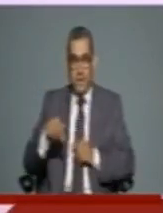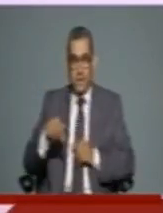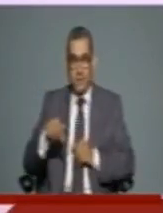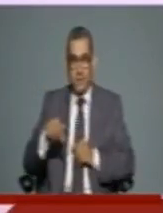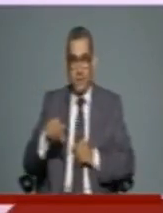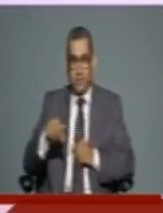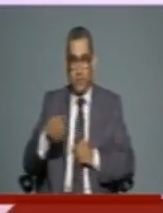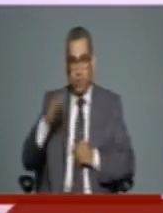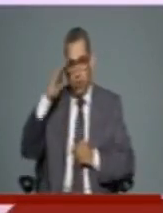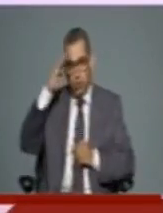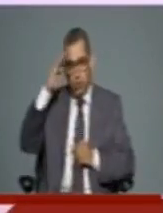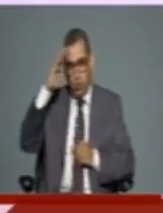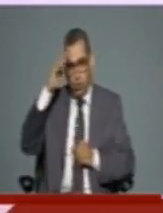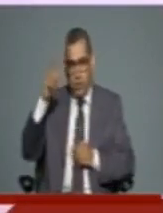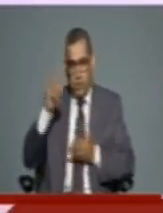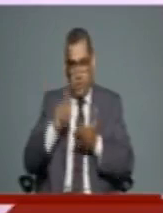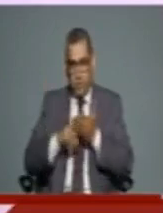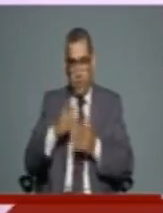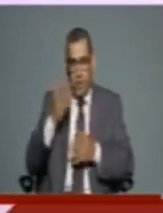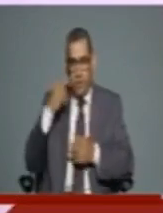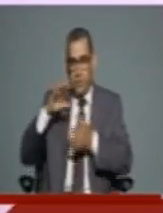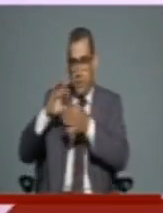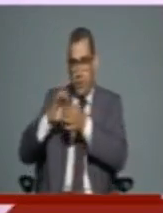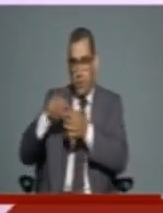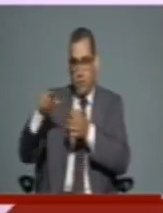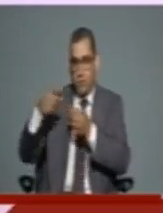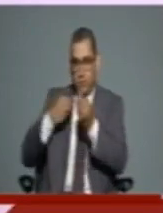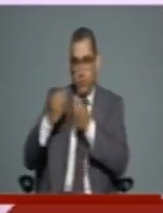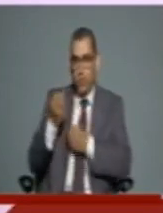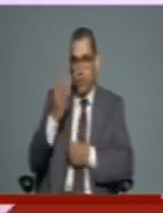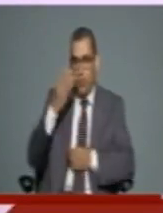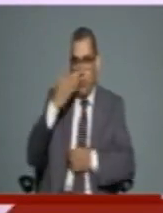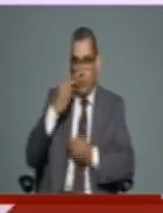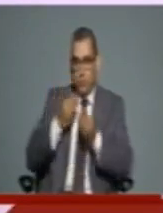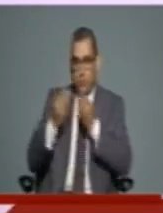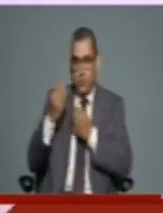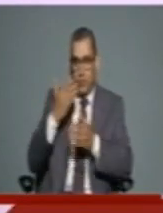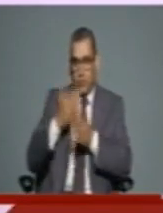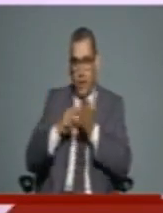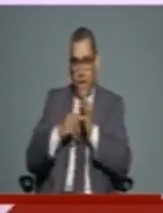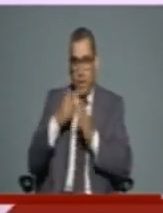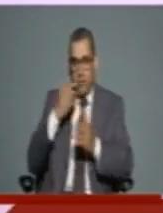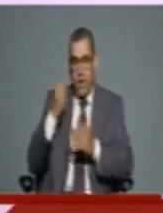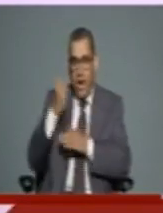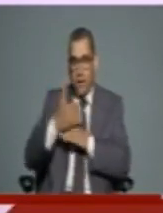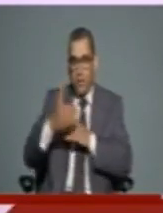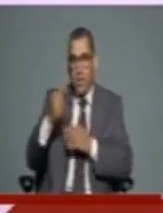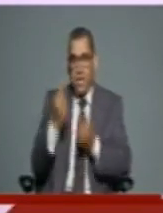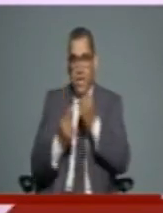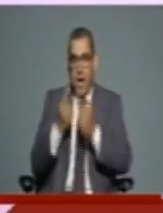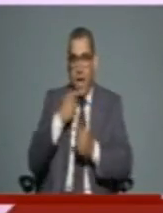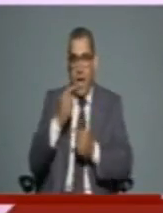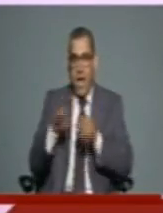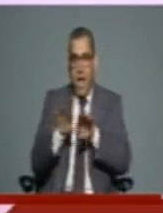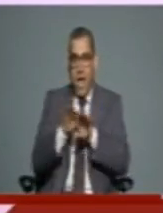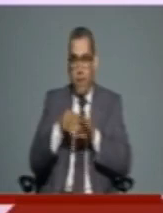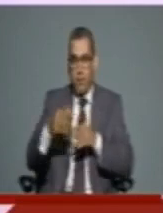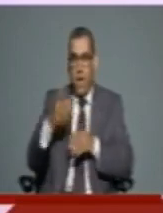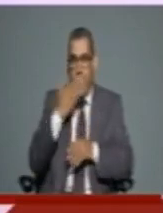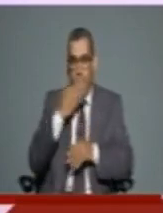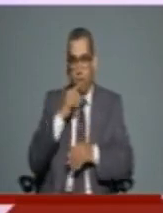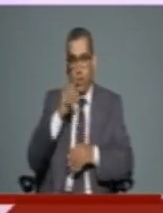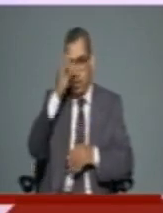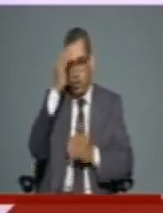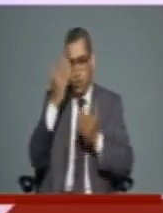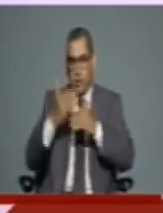بنشكرهم جدا، ولسه كنت على تواصل معاهم من الصبح النهارده عشان بيزودوا مساحات القمح، والحمد لله ان شاء الله هتزيد مساحات